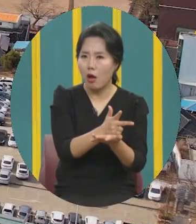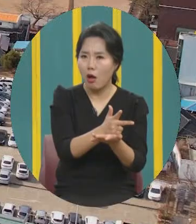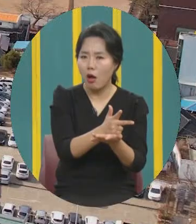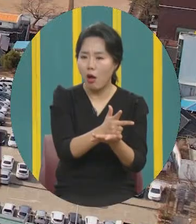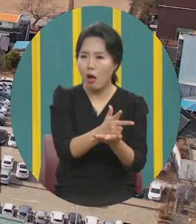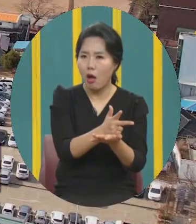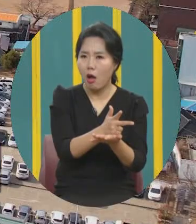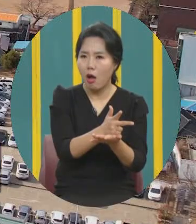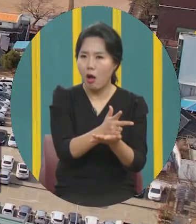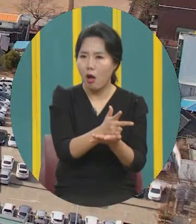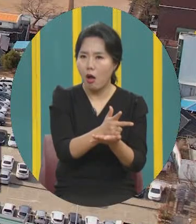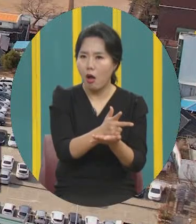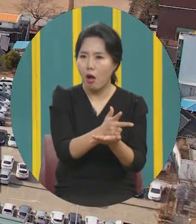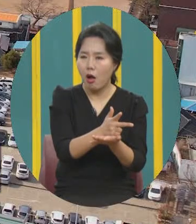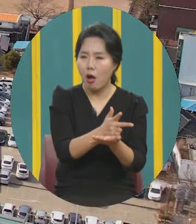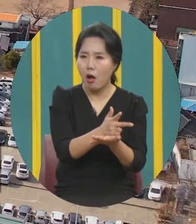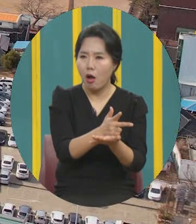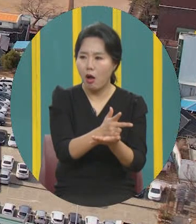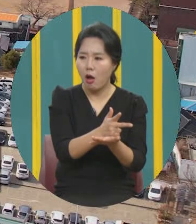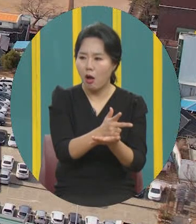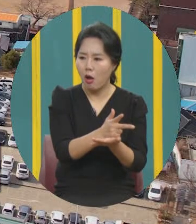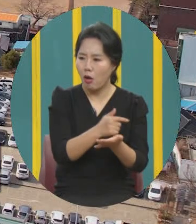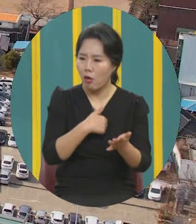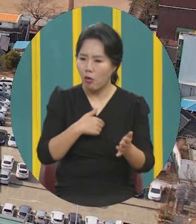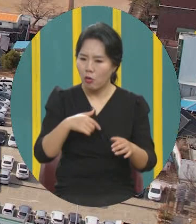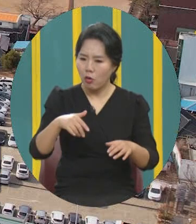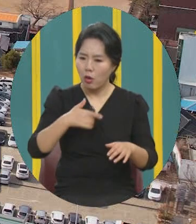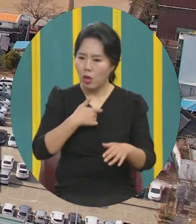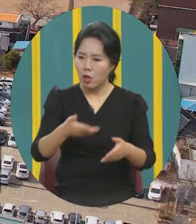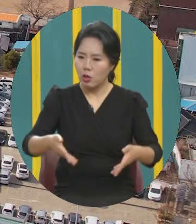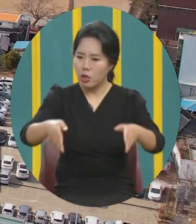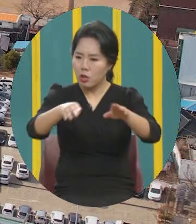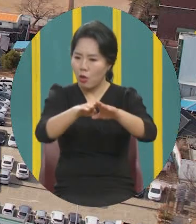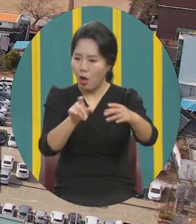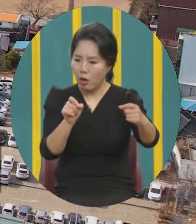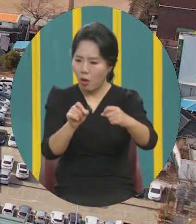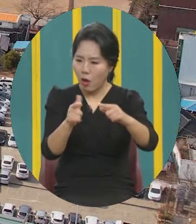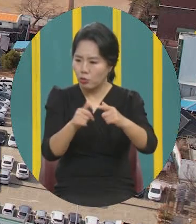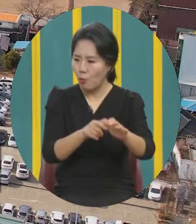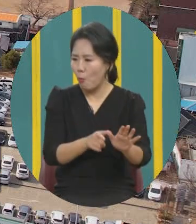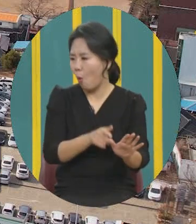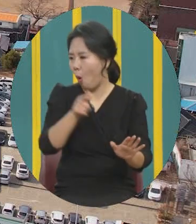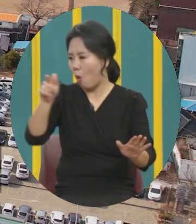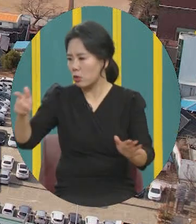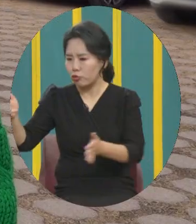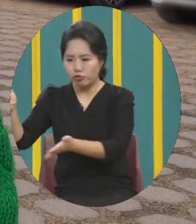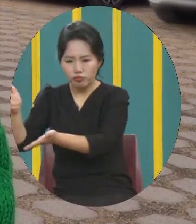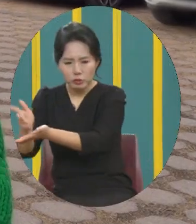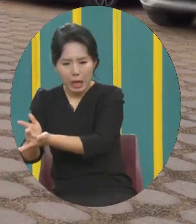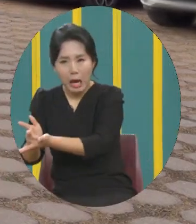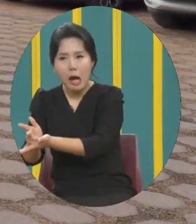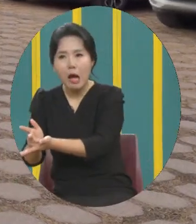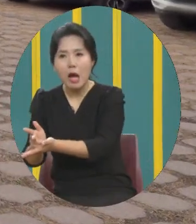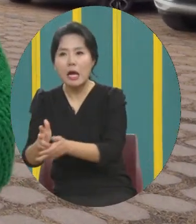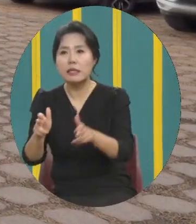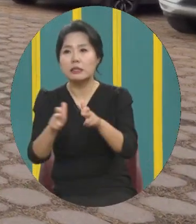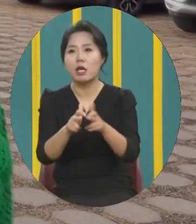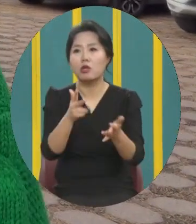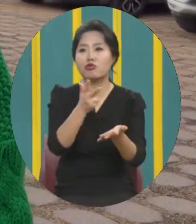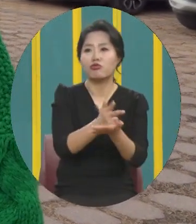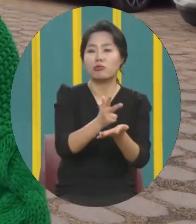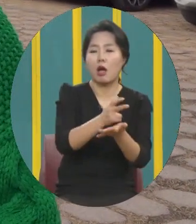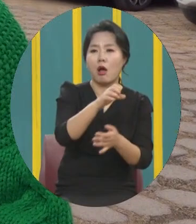군청이나 군의회 건물과 동떨어진 곳에 위치해 있어 몹시 불편하다고 합니다. 여기가 지금 장애인